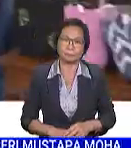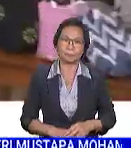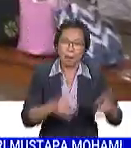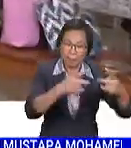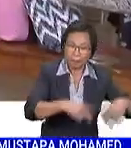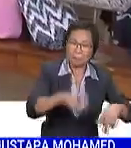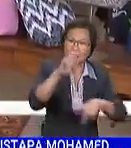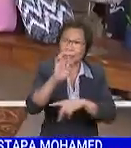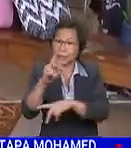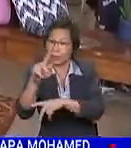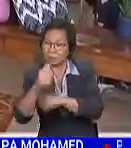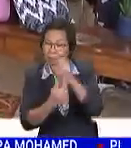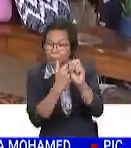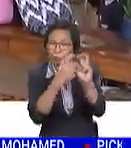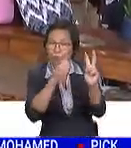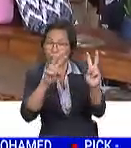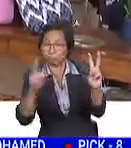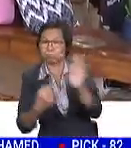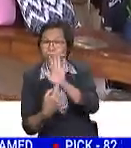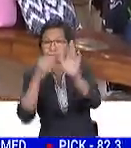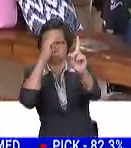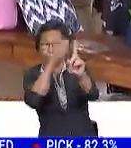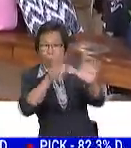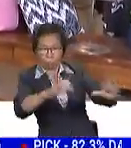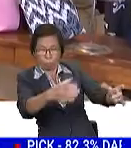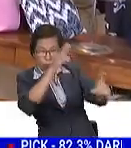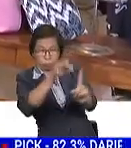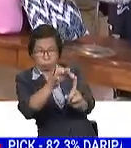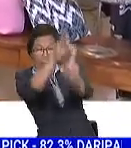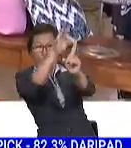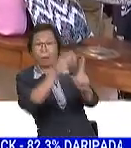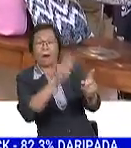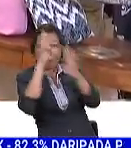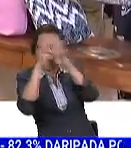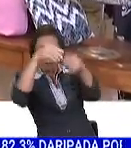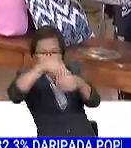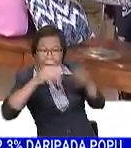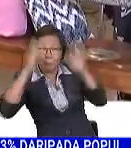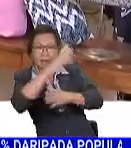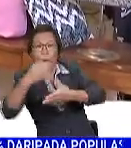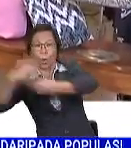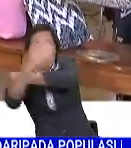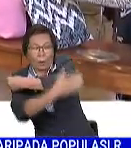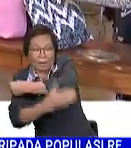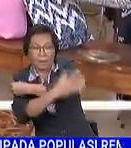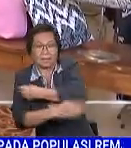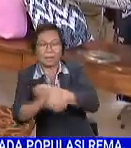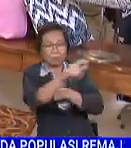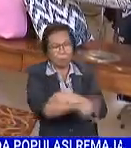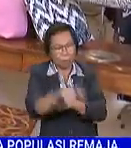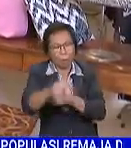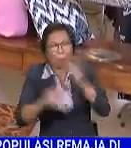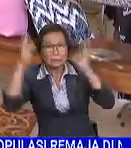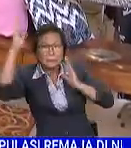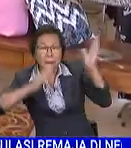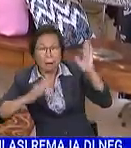Pasar Reka 2021 pastinya menyasarkan kumpulan tertentu antaranya adalah pereka dalaman dan luaran selain penduduk tempatan